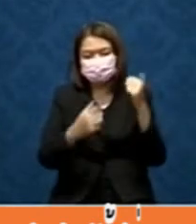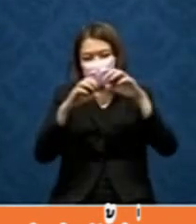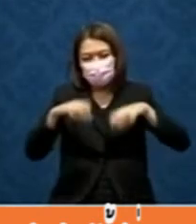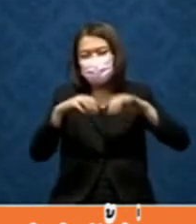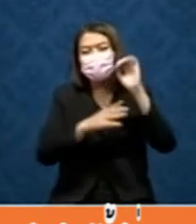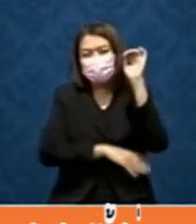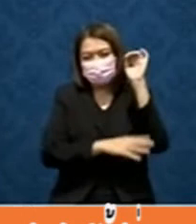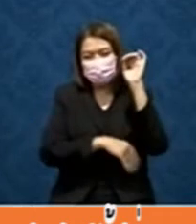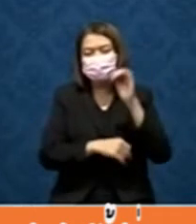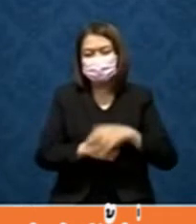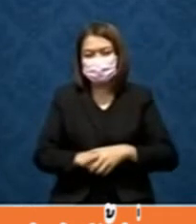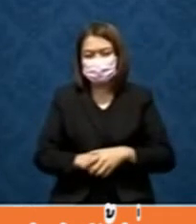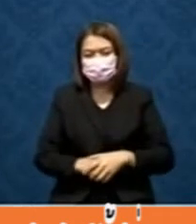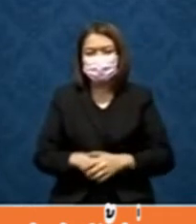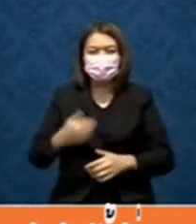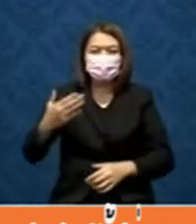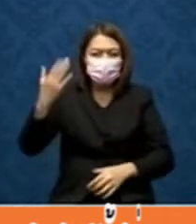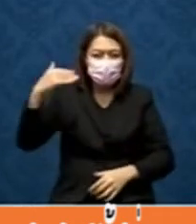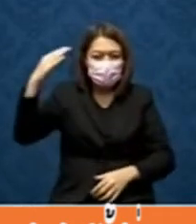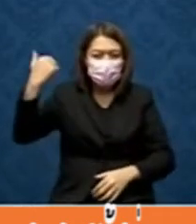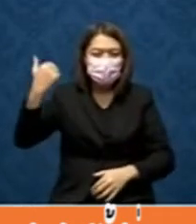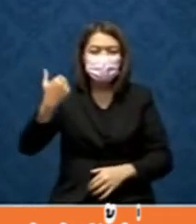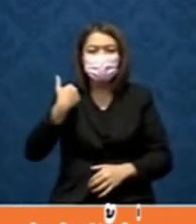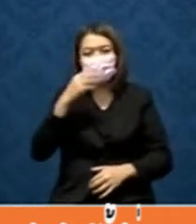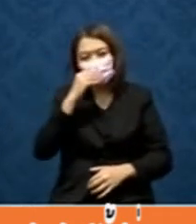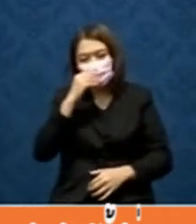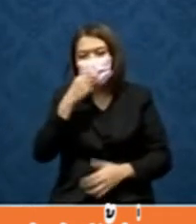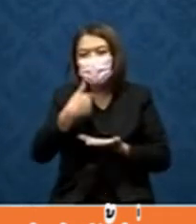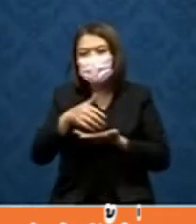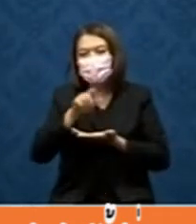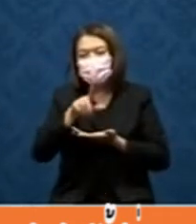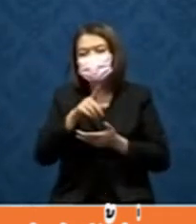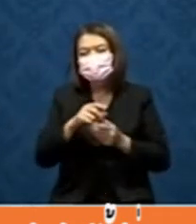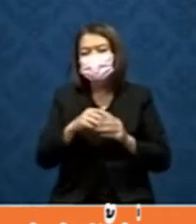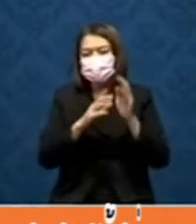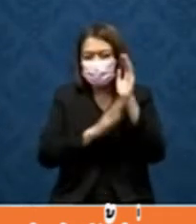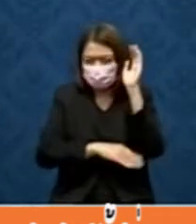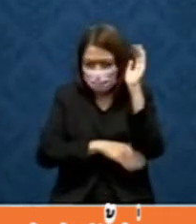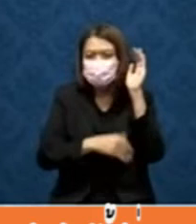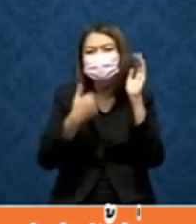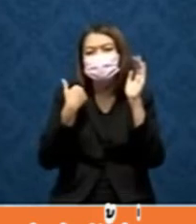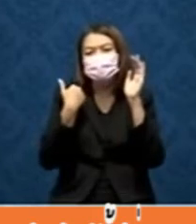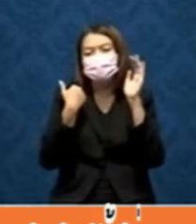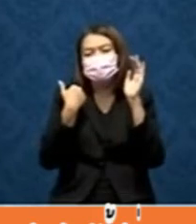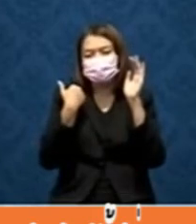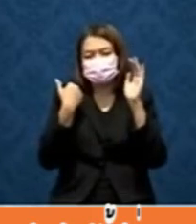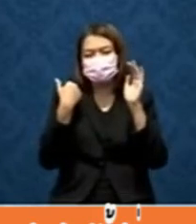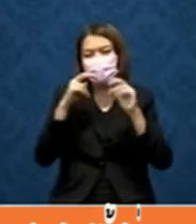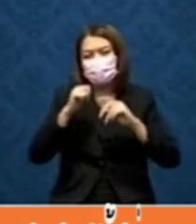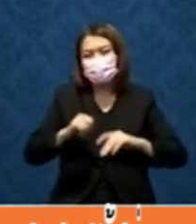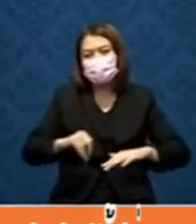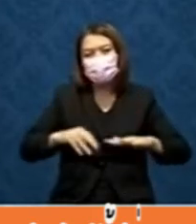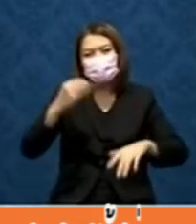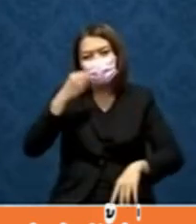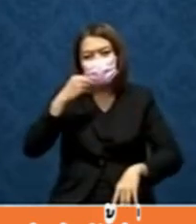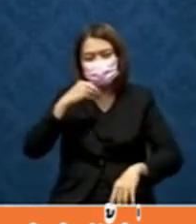ไมได้พูด airedแต่ผมคิดวาหลายปีที่ผ่านมาสพารย์แงนี้ก็พูดเลยไปถงน้ำทวมทเกิดขึ้น ในจัหวัดภาคใตู้่